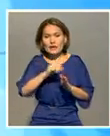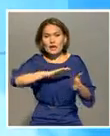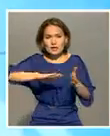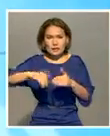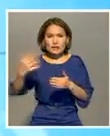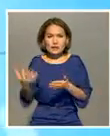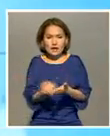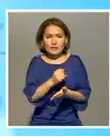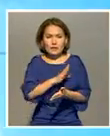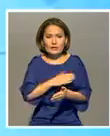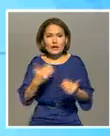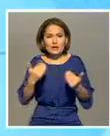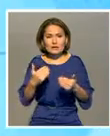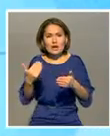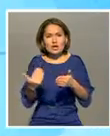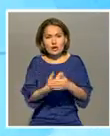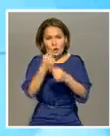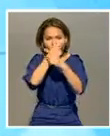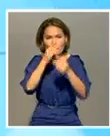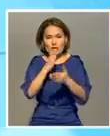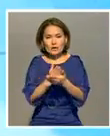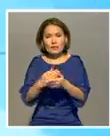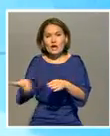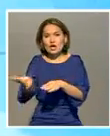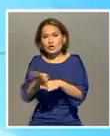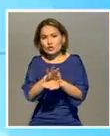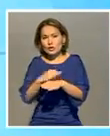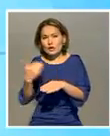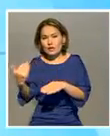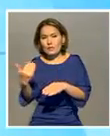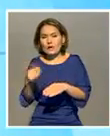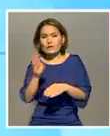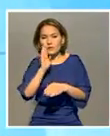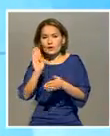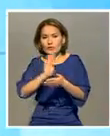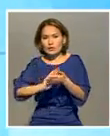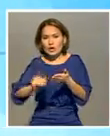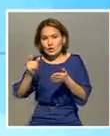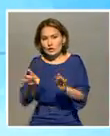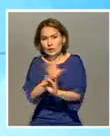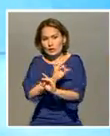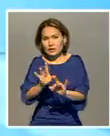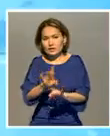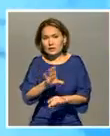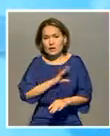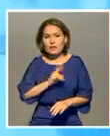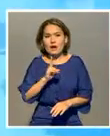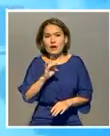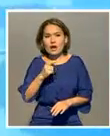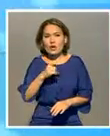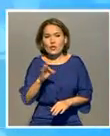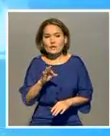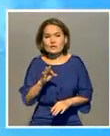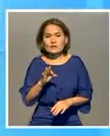іске қатысты жаңа мәліметтер белгілі болып жатыр. Оның жұбайы журналистерге оқиғаның бұрын беймәлім болған тұстарын айтып берді. Қарагөз Арғынбаеваның